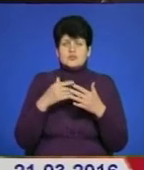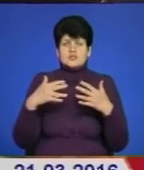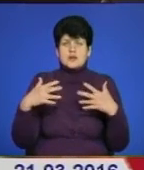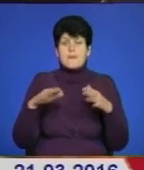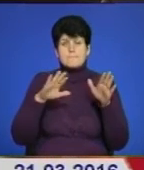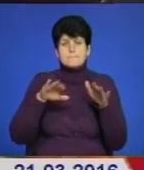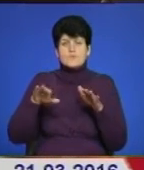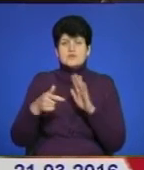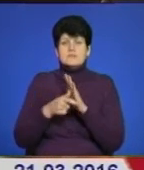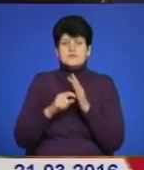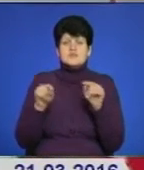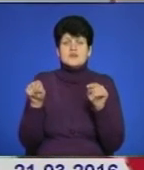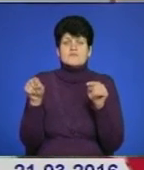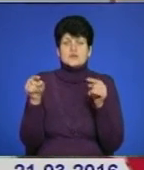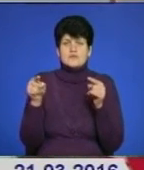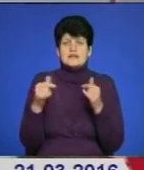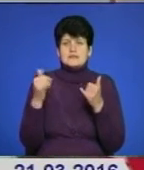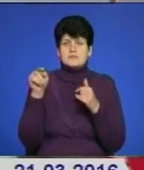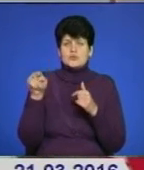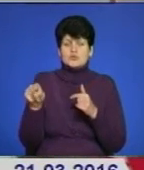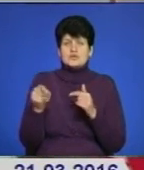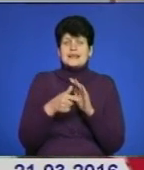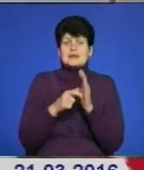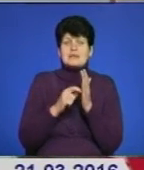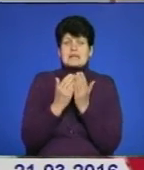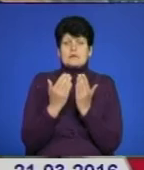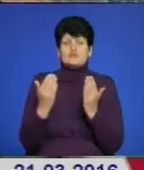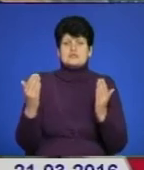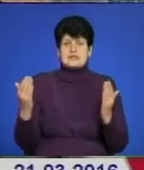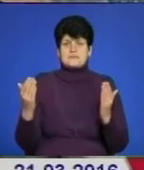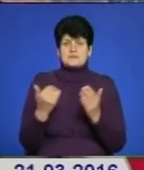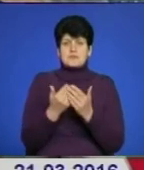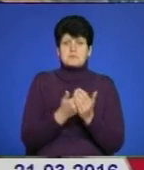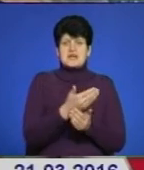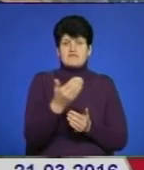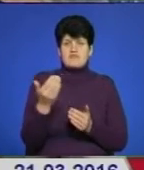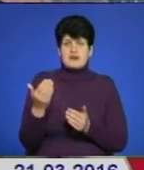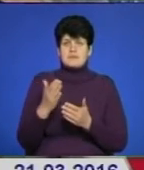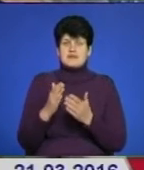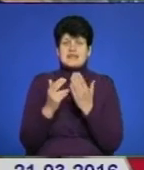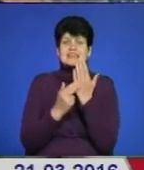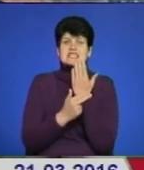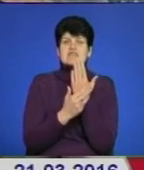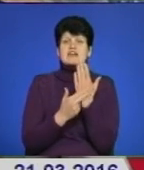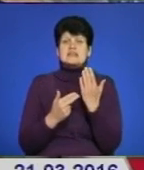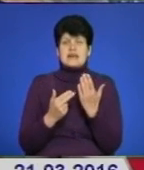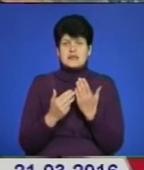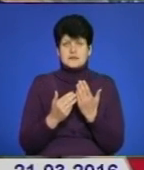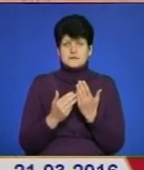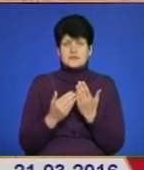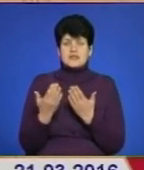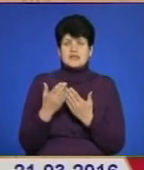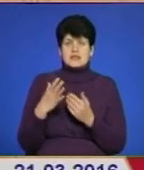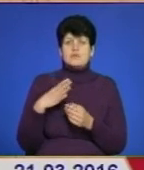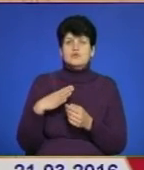Згодом приміщення відновили. Тепер тут кімната-музей. Перед вами Євангеліє, яке